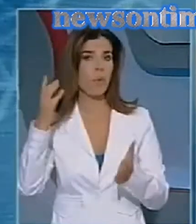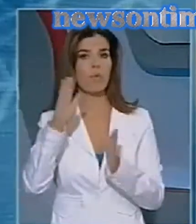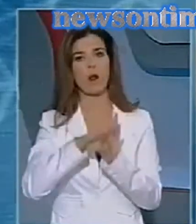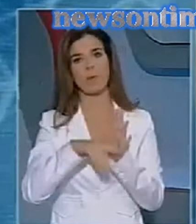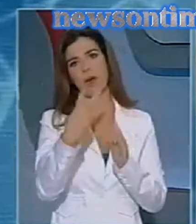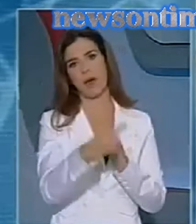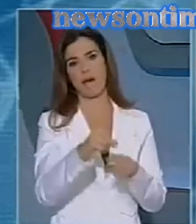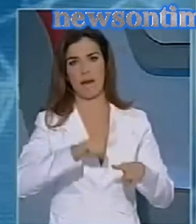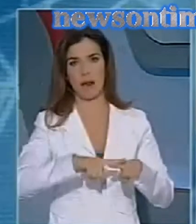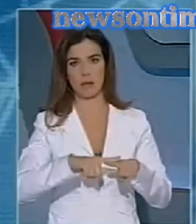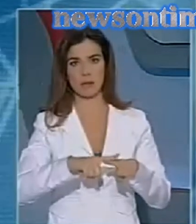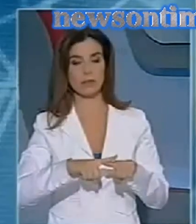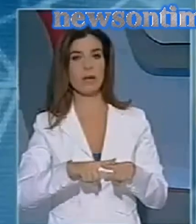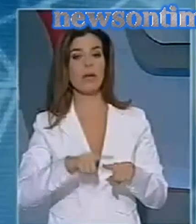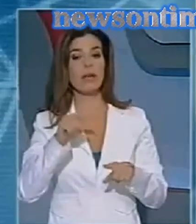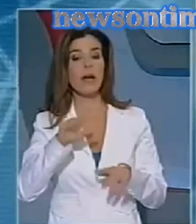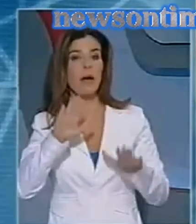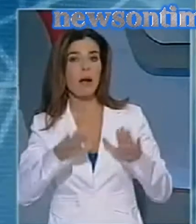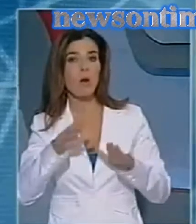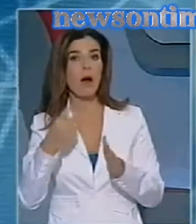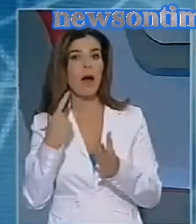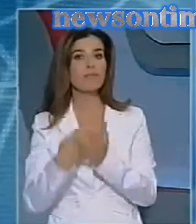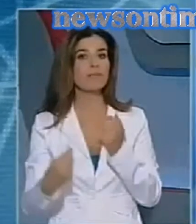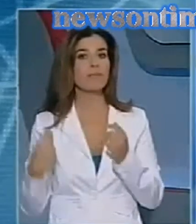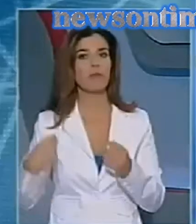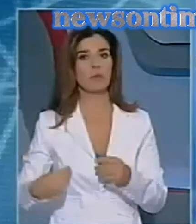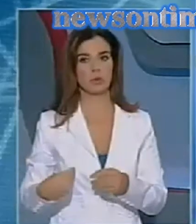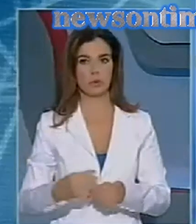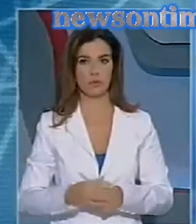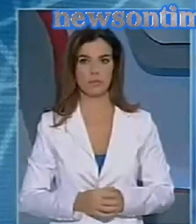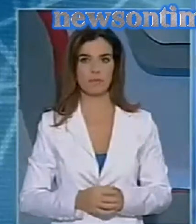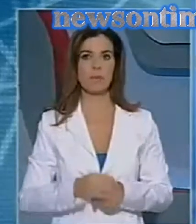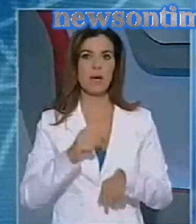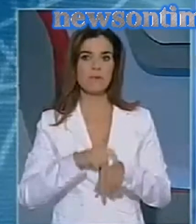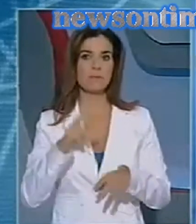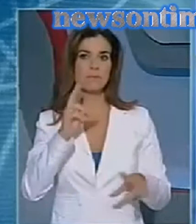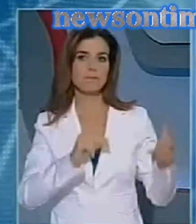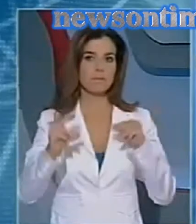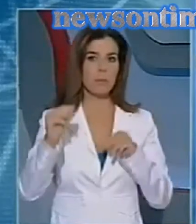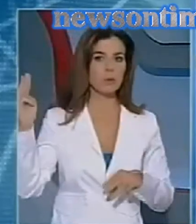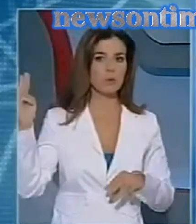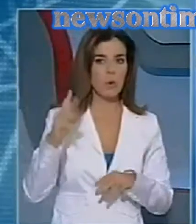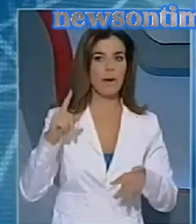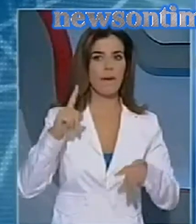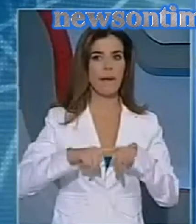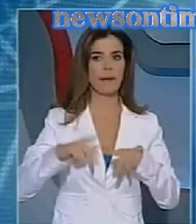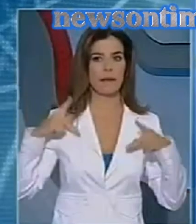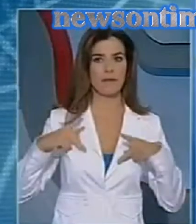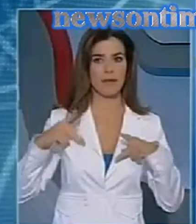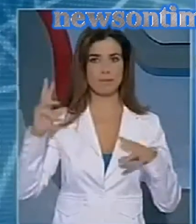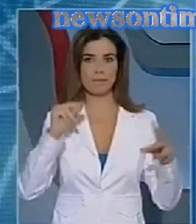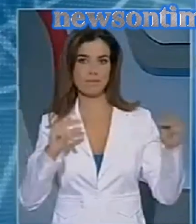της Ελλάδας, καθώς και για το μέγεθος του δημοσιονομικού κενού. The discussions between the Troika institutions